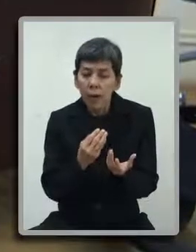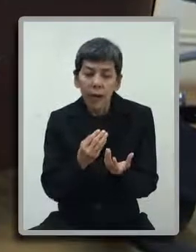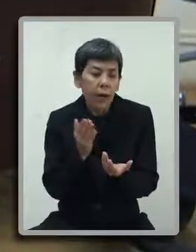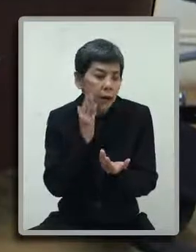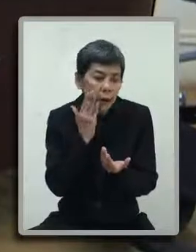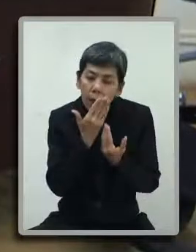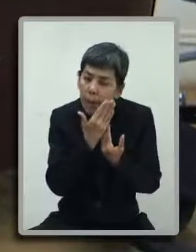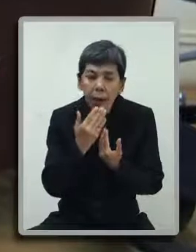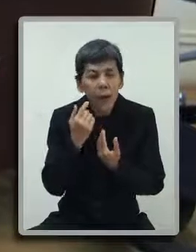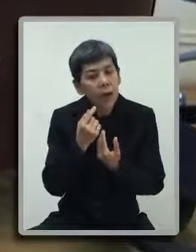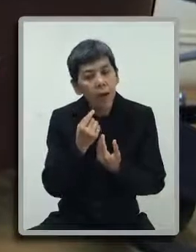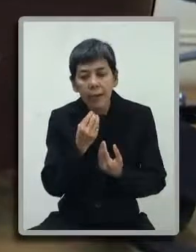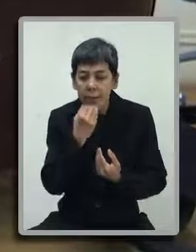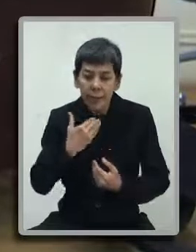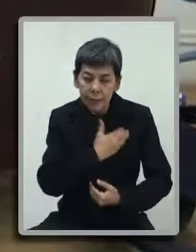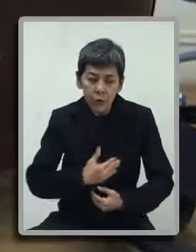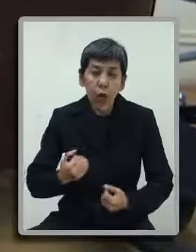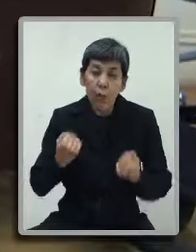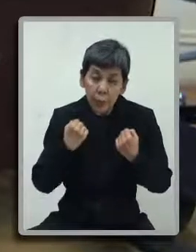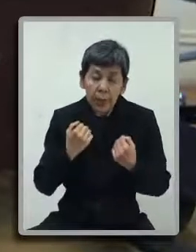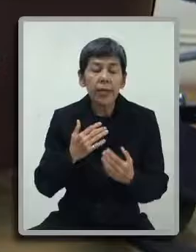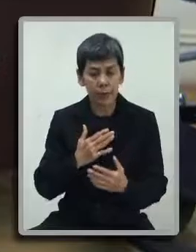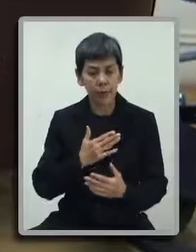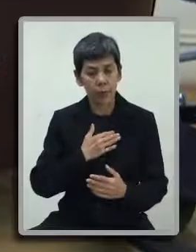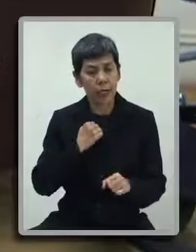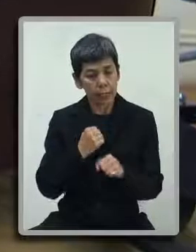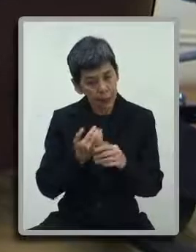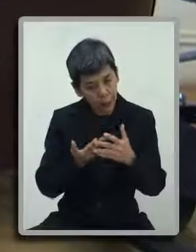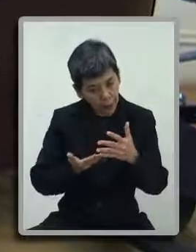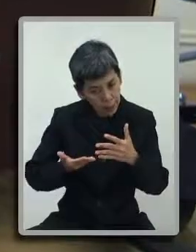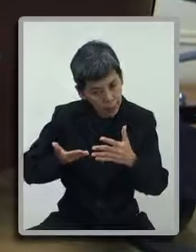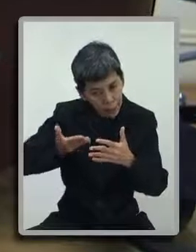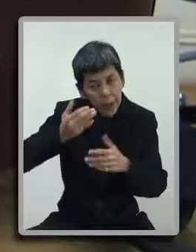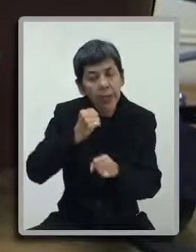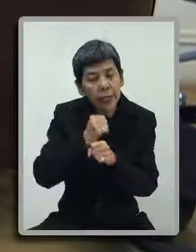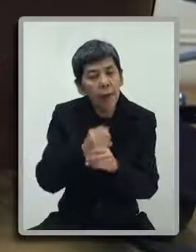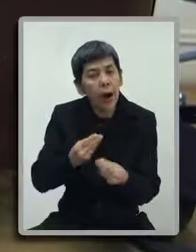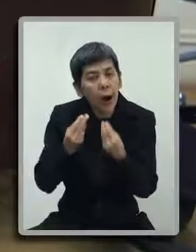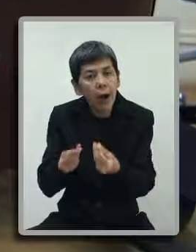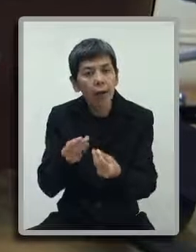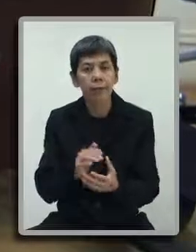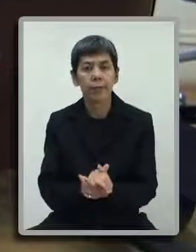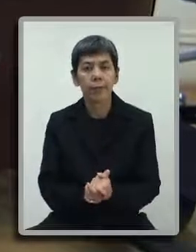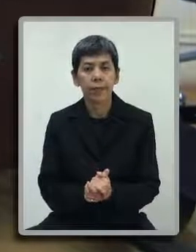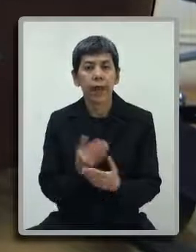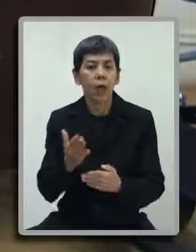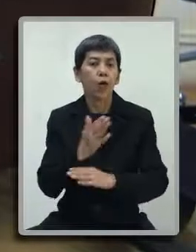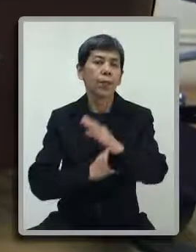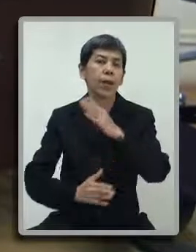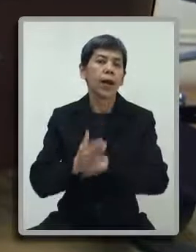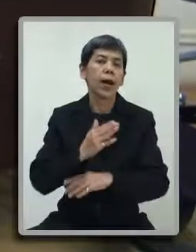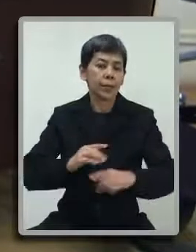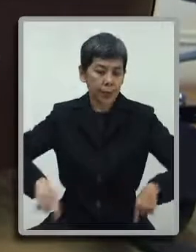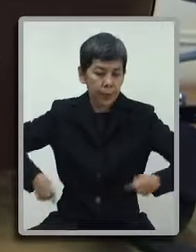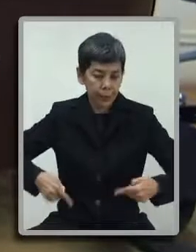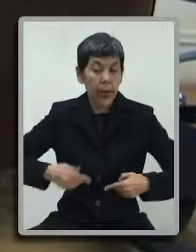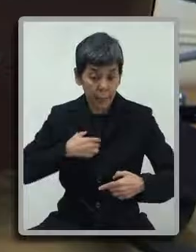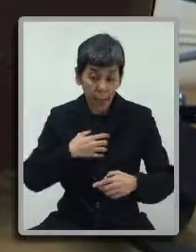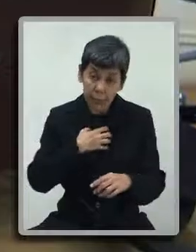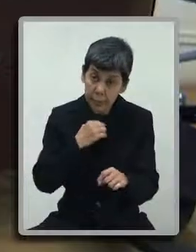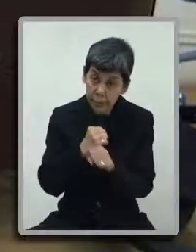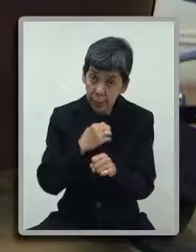ครื่องสำอางหรืออาหารเสริมประเภทพวกนี้นะฮะจะมาต่อยอดให้กับคนพิการหรือมนุษ